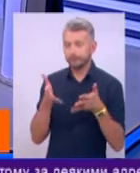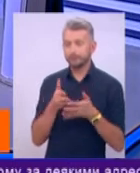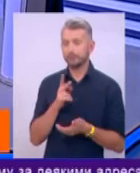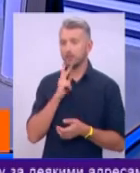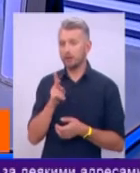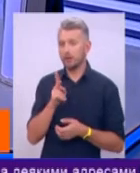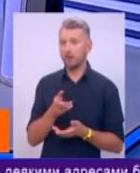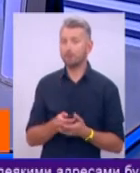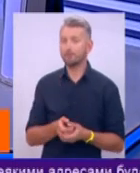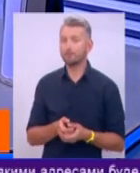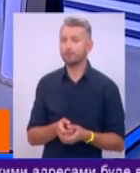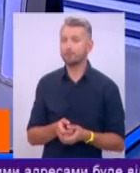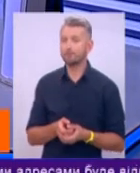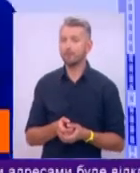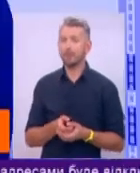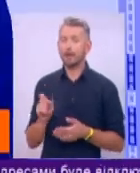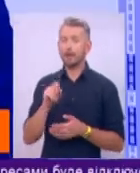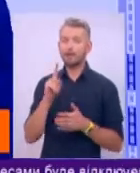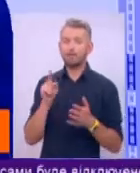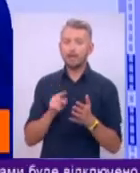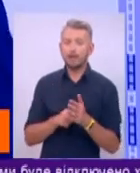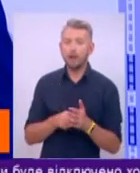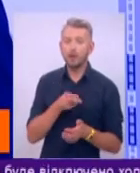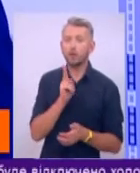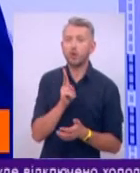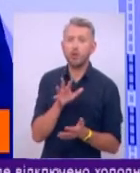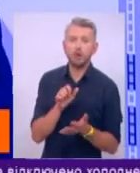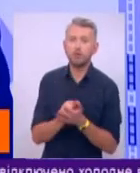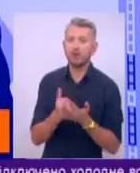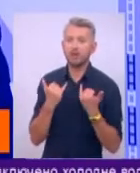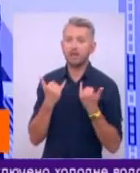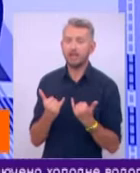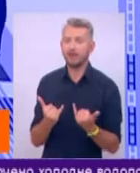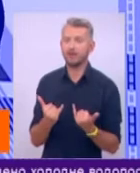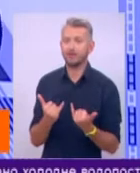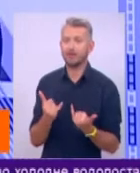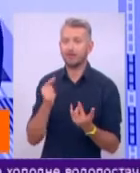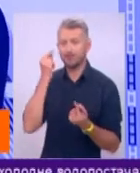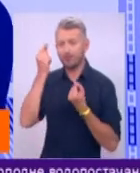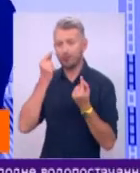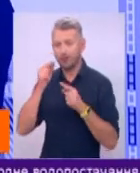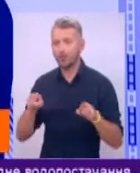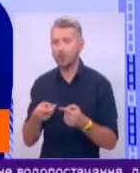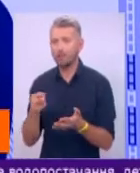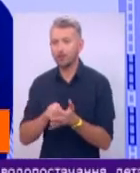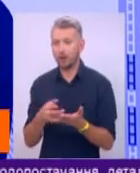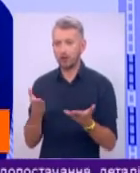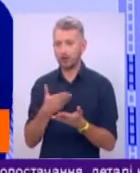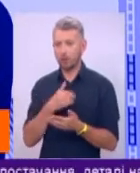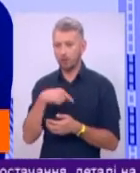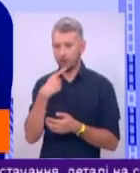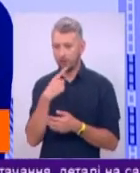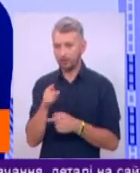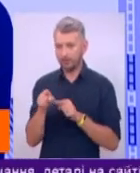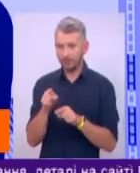пане Сергію, от, власне, питання те, хто займається нині от, тією психологічною реабілітацією, про яку ми говорили з пані